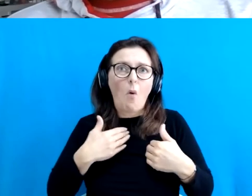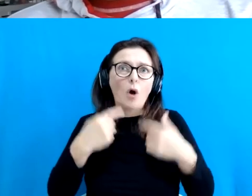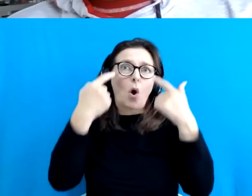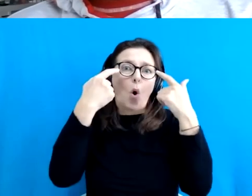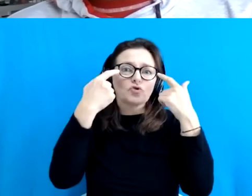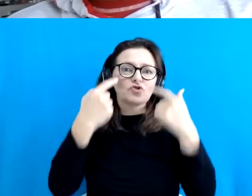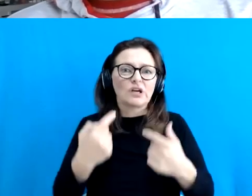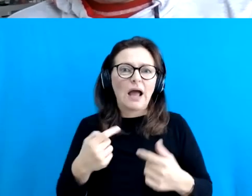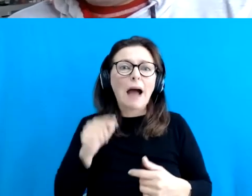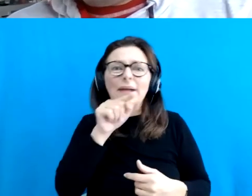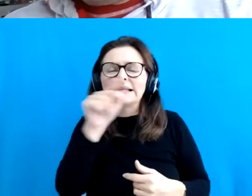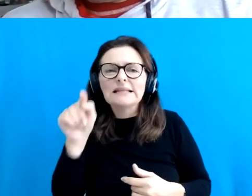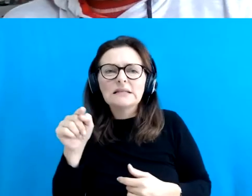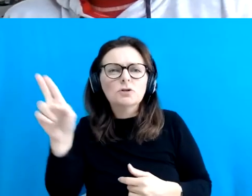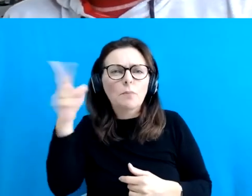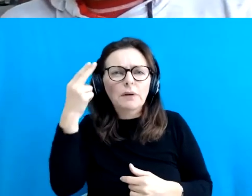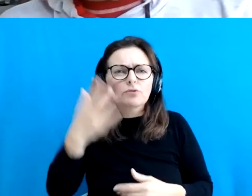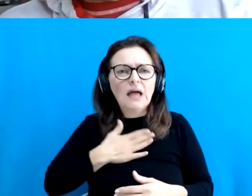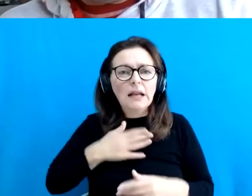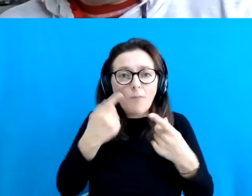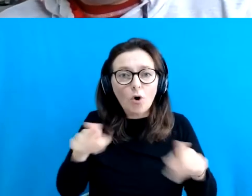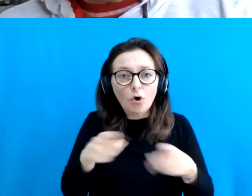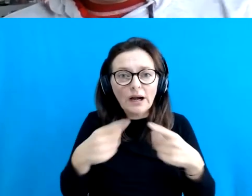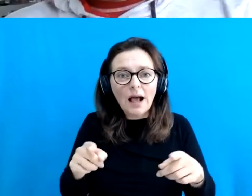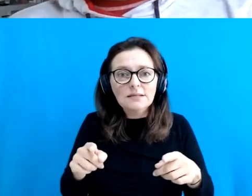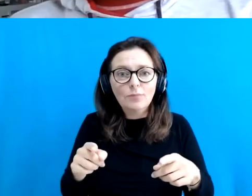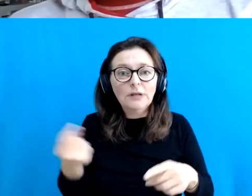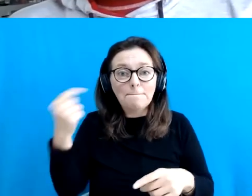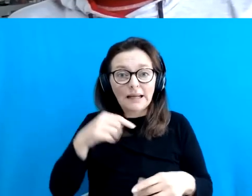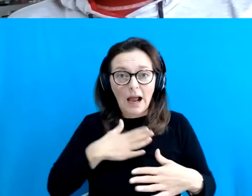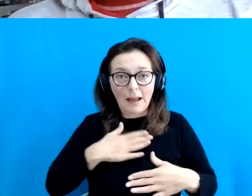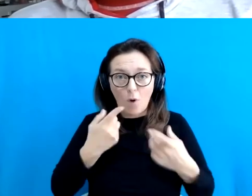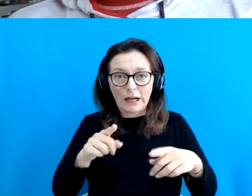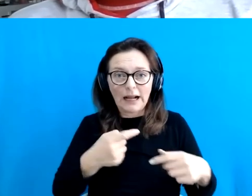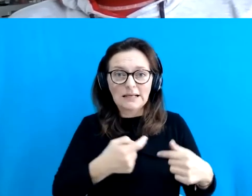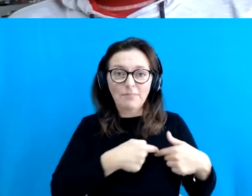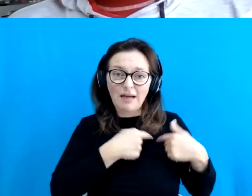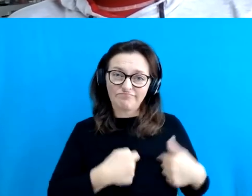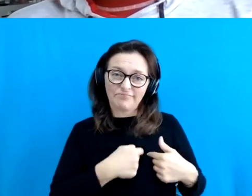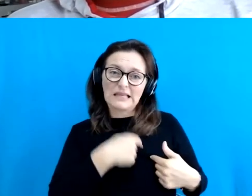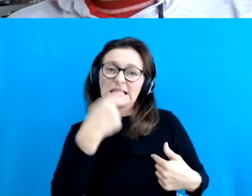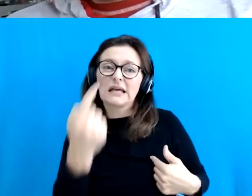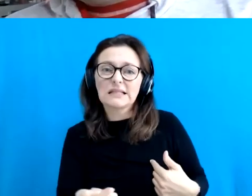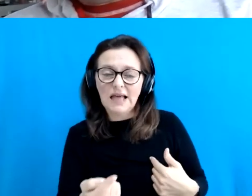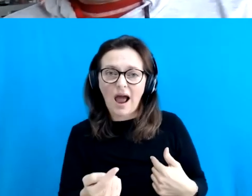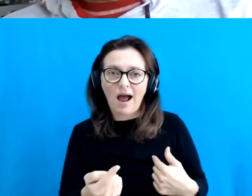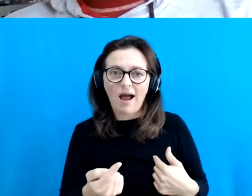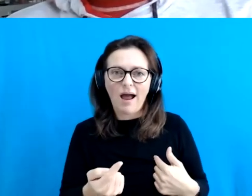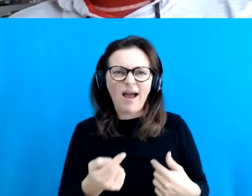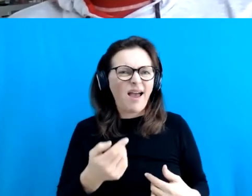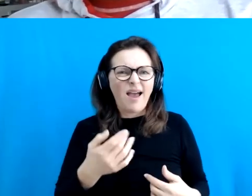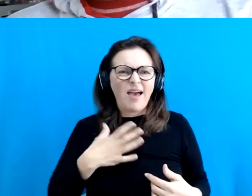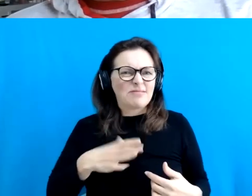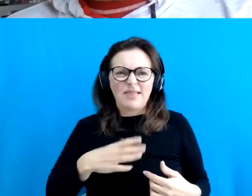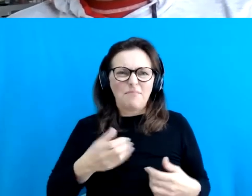niso ukvarjali in so nekako začutili, da to pač nekaj prihaja od srca. Ne. In da tudi zato kar precej nerad nosim očala, ker v